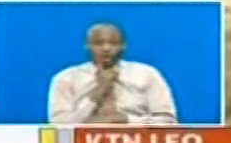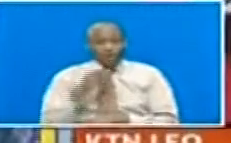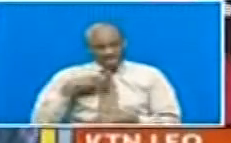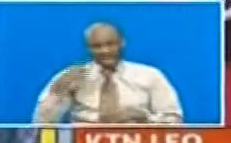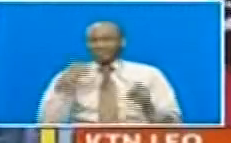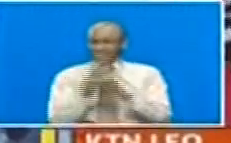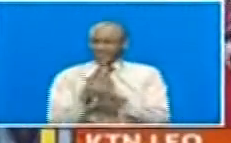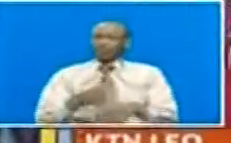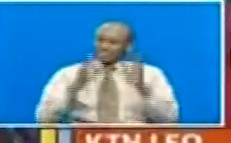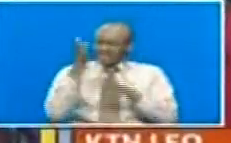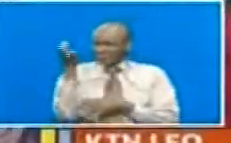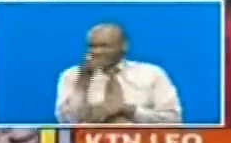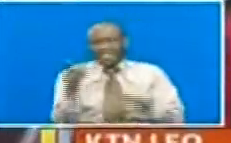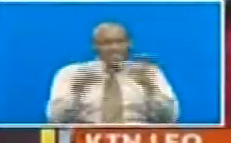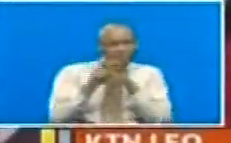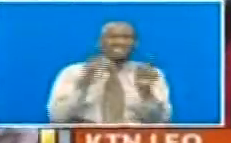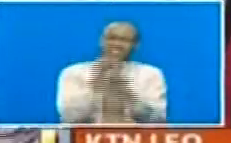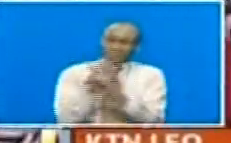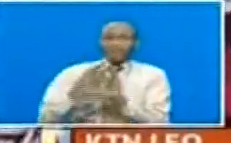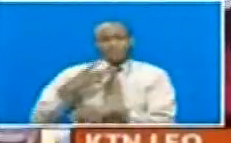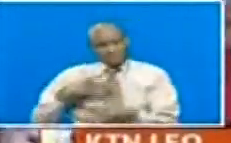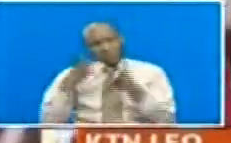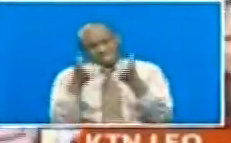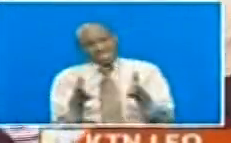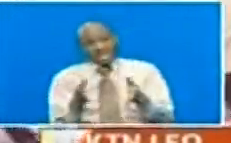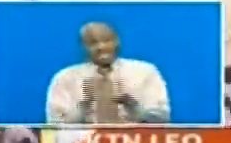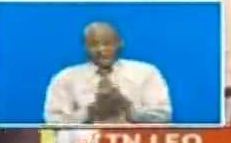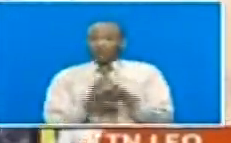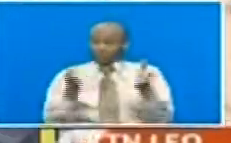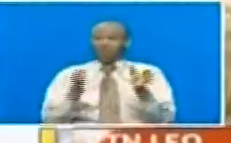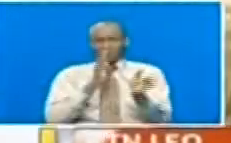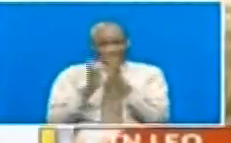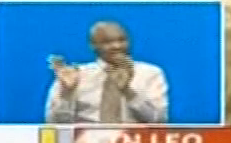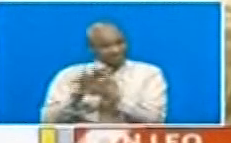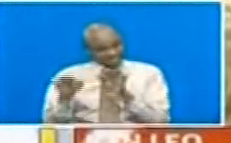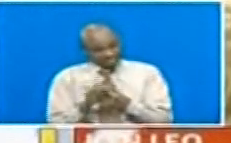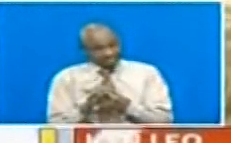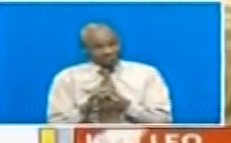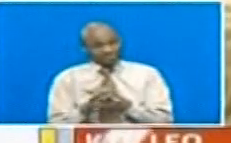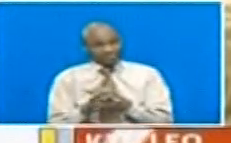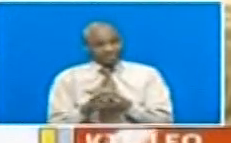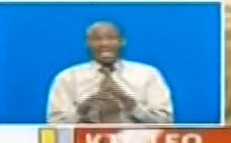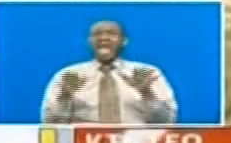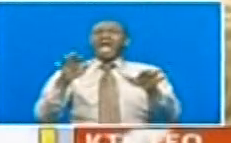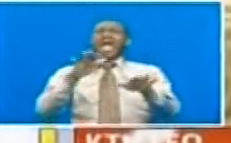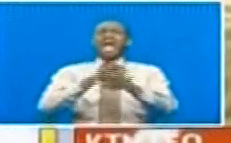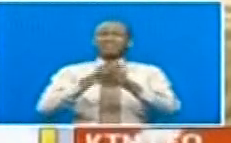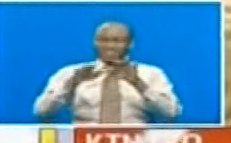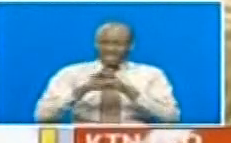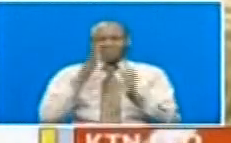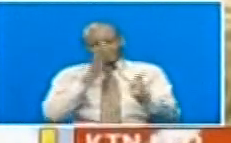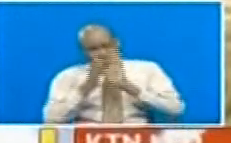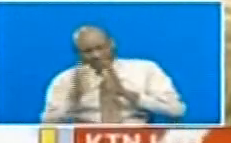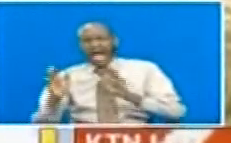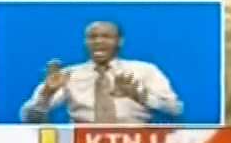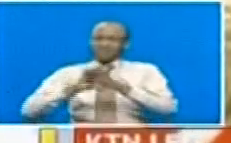presiding officers and their deputies are just leaving for the stations, as you can see right now. And everything, all the